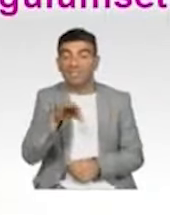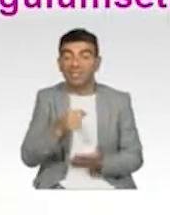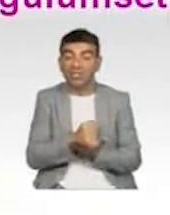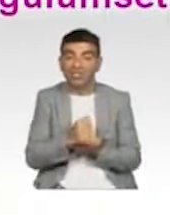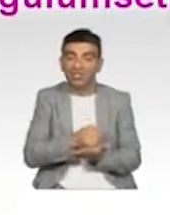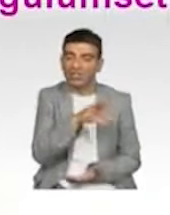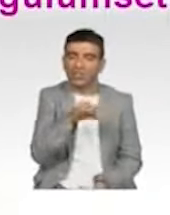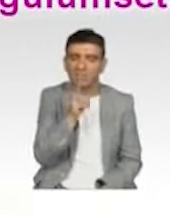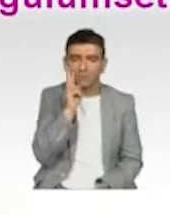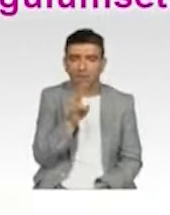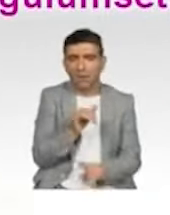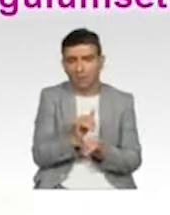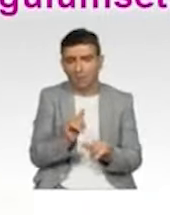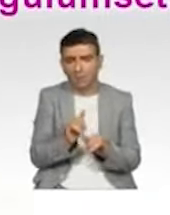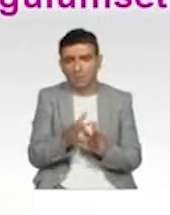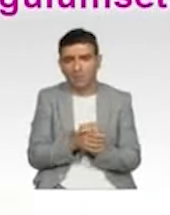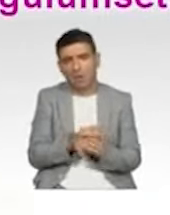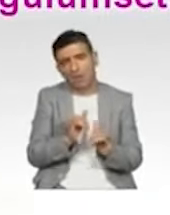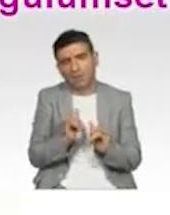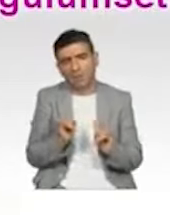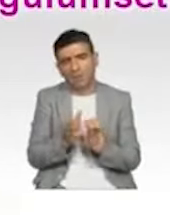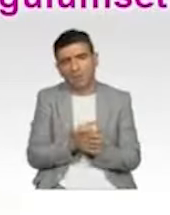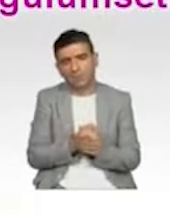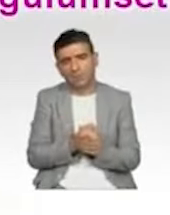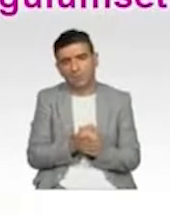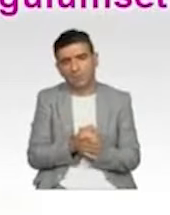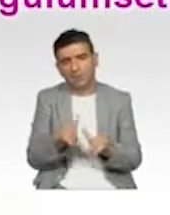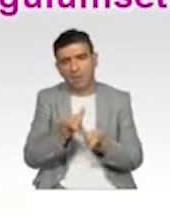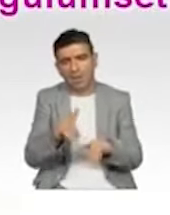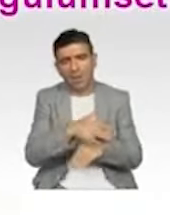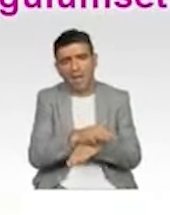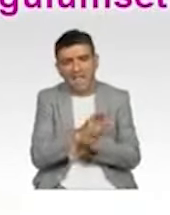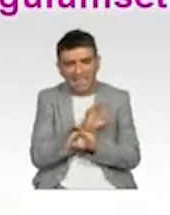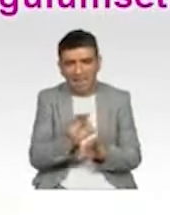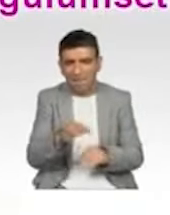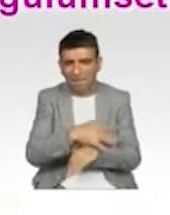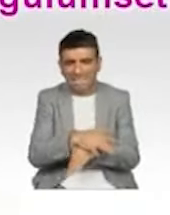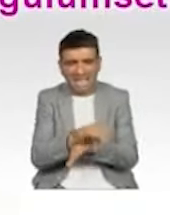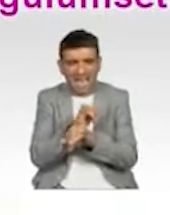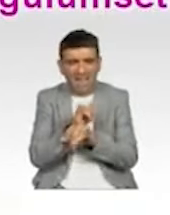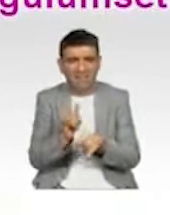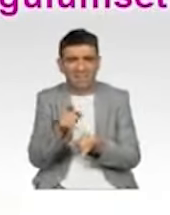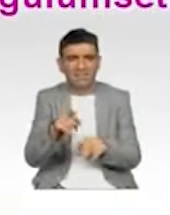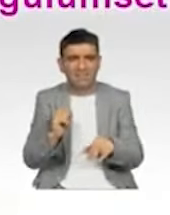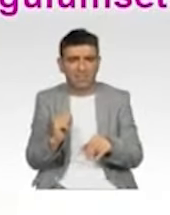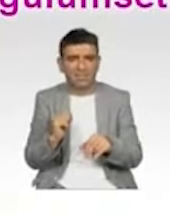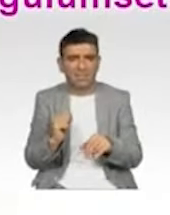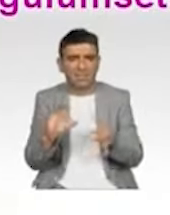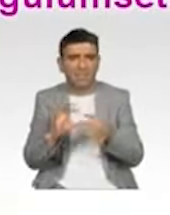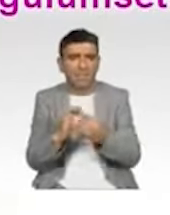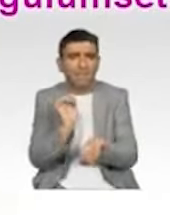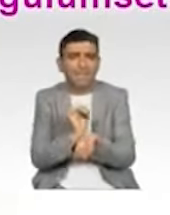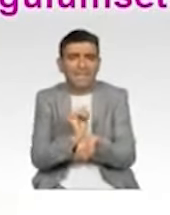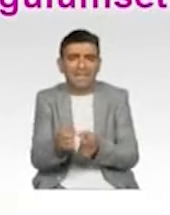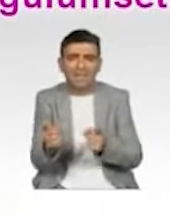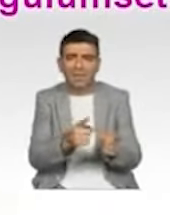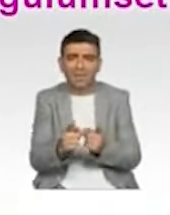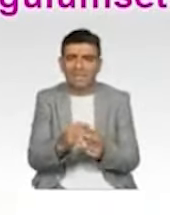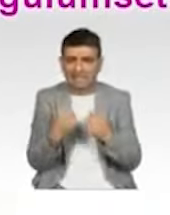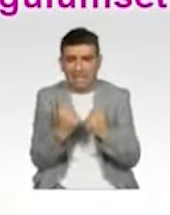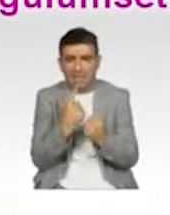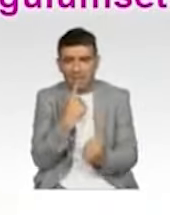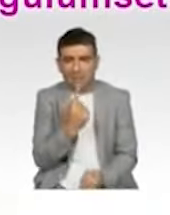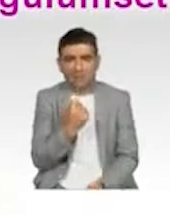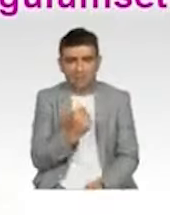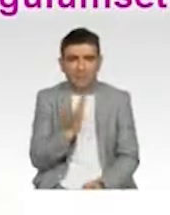bakıyorsun? Aynı. O da mı aynı? Aynı ot, tamamen aynı bitki. Camellia sinensis, bitkinin adı da daha, bu. Daha sağlıklı derler